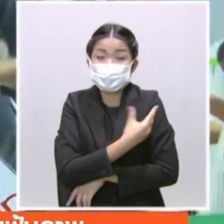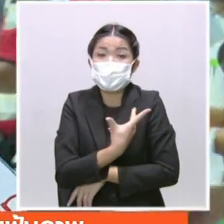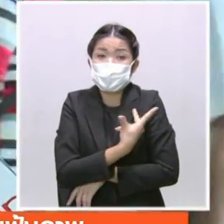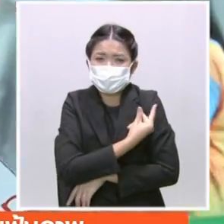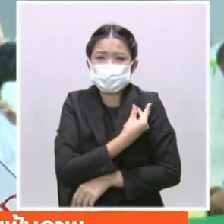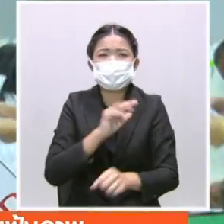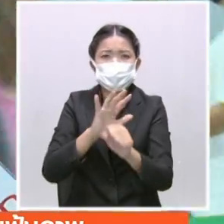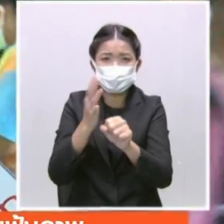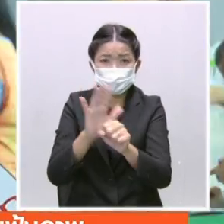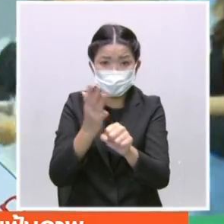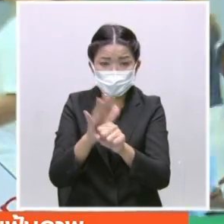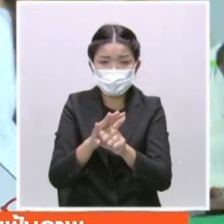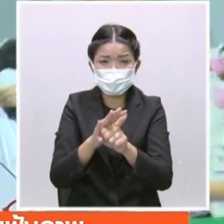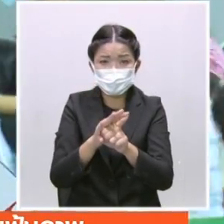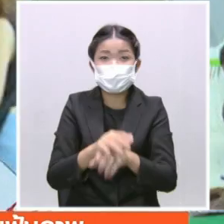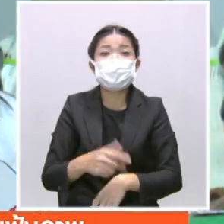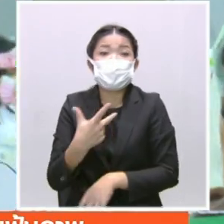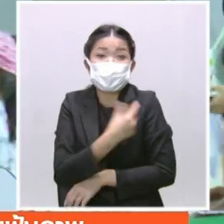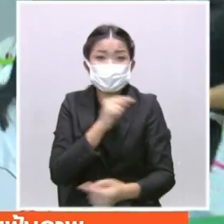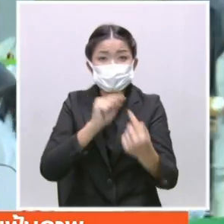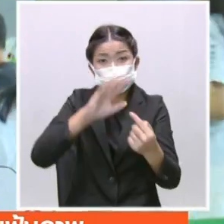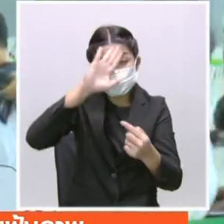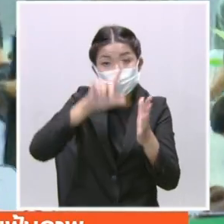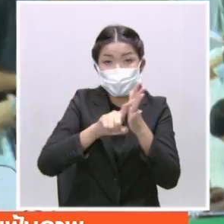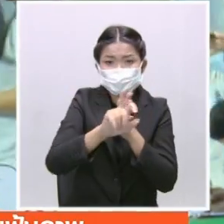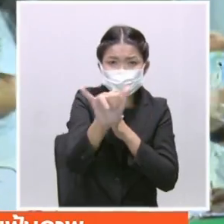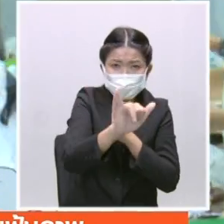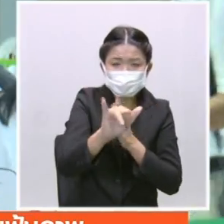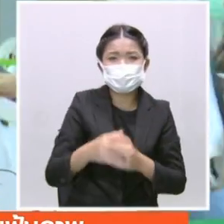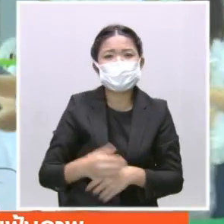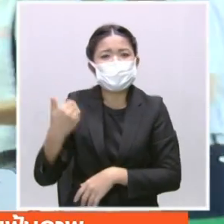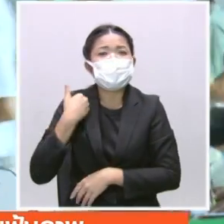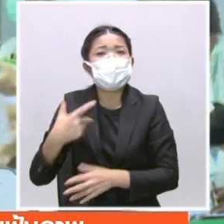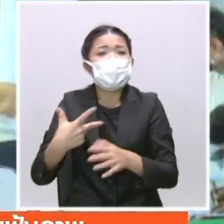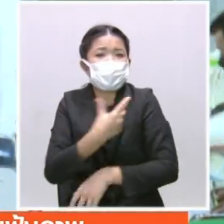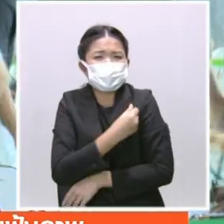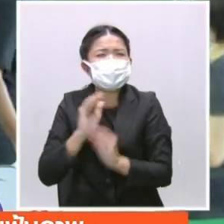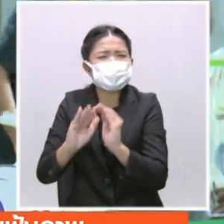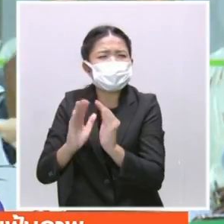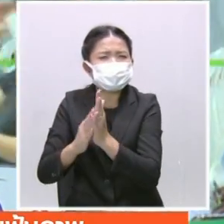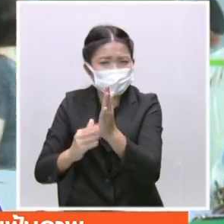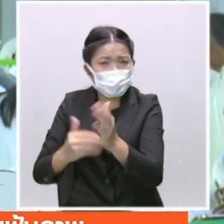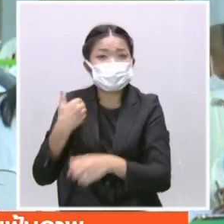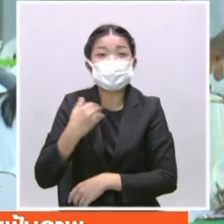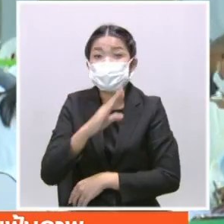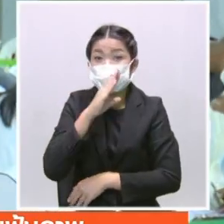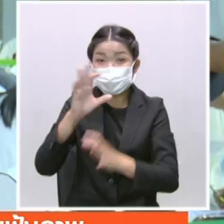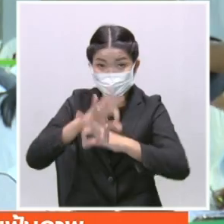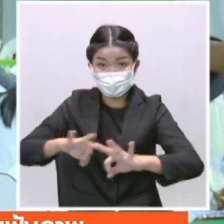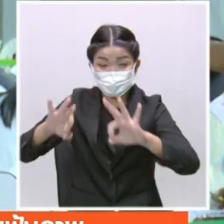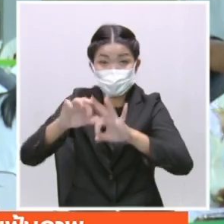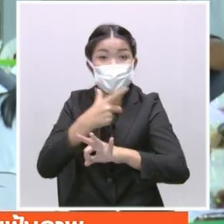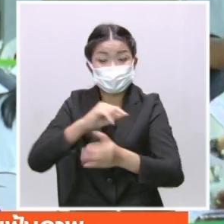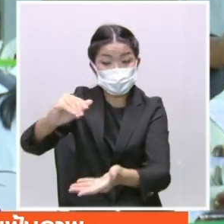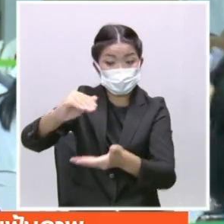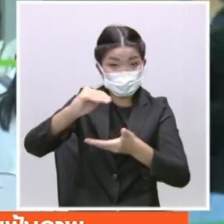ยังมีไม่เพียงพอนะคะที่ยังไม่มีวัคซีนเฉพาะจะมีเพียงวัคซีนโรคฝีดาดที่เก็บเอาไว้นานแล้วหากจำเป็นที่จะต้อง